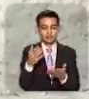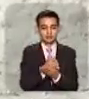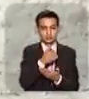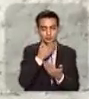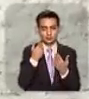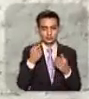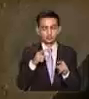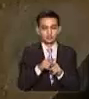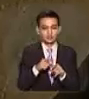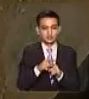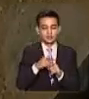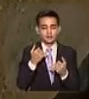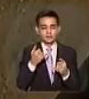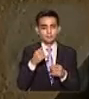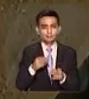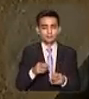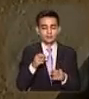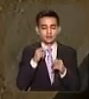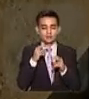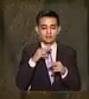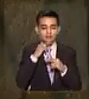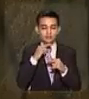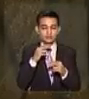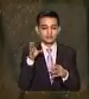свободе, осторожность сейчас никому не помешает.